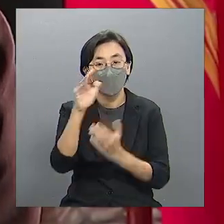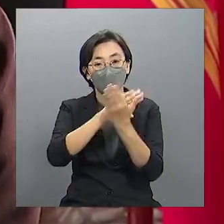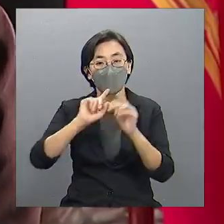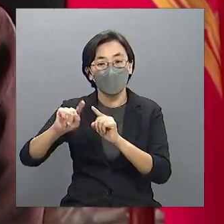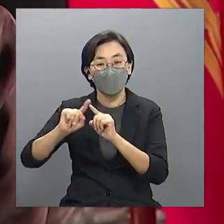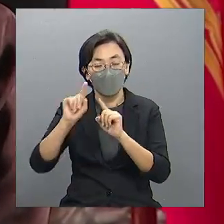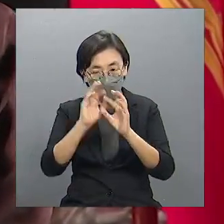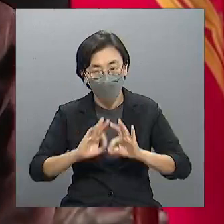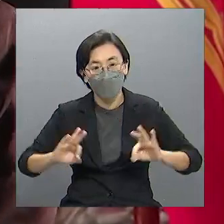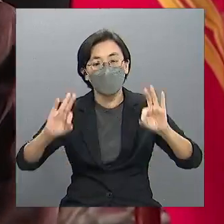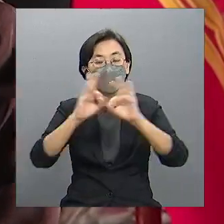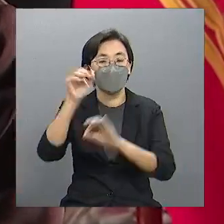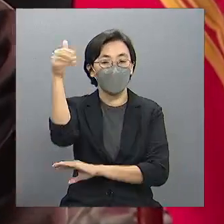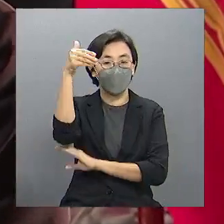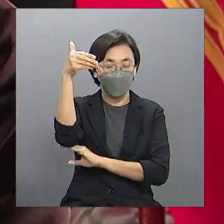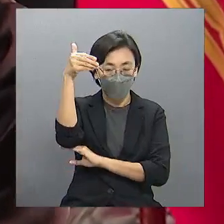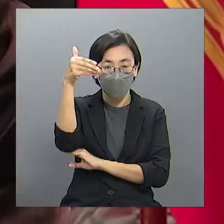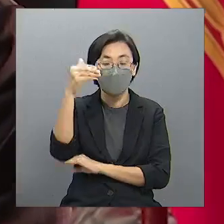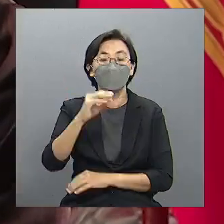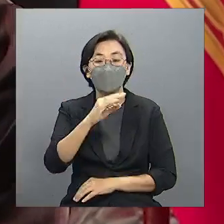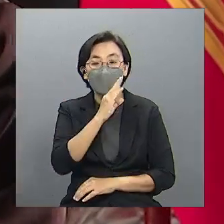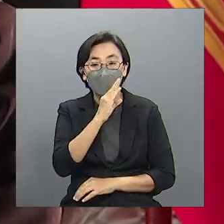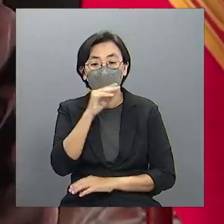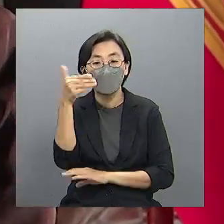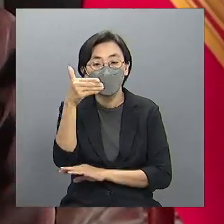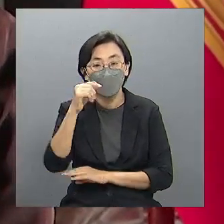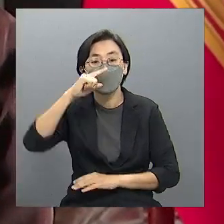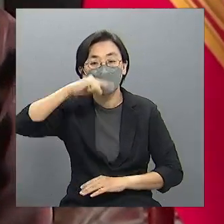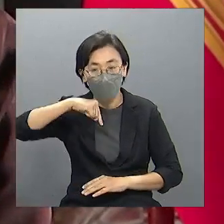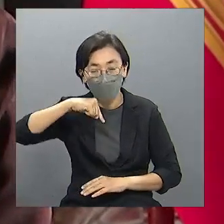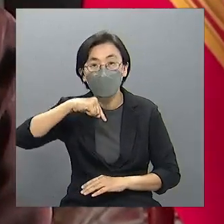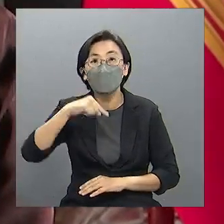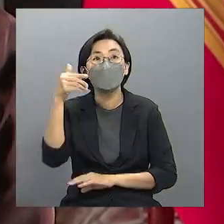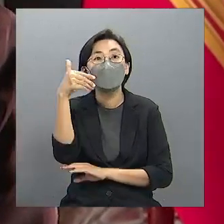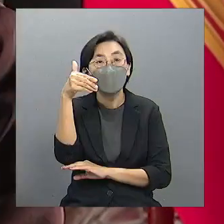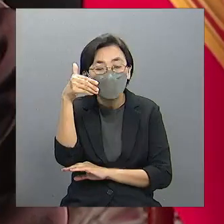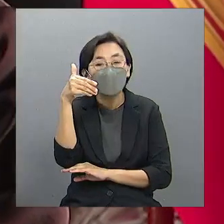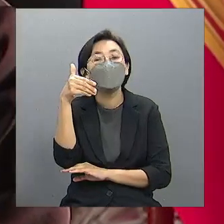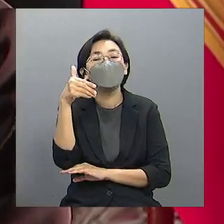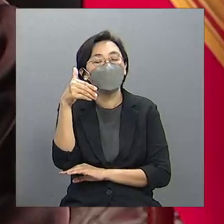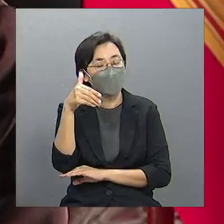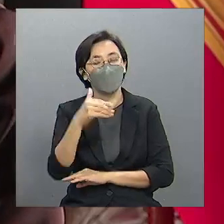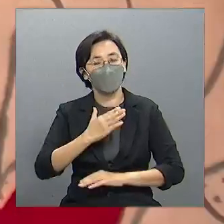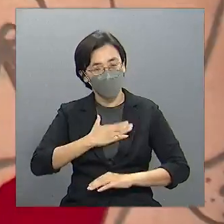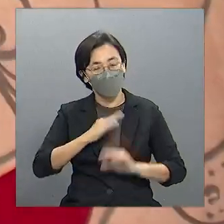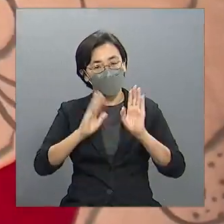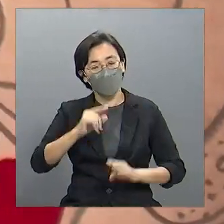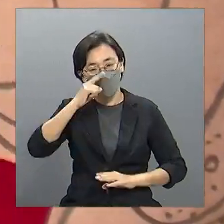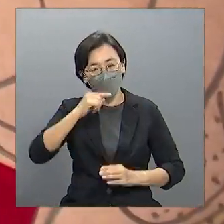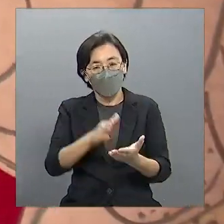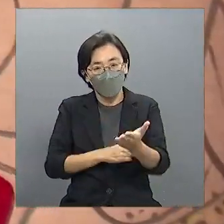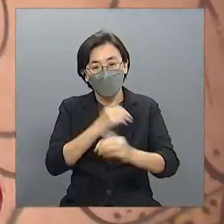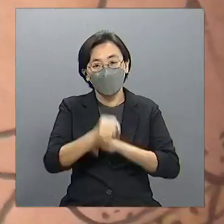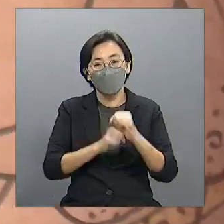าติแต่สำหรับธงชาติสยามของเรานั้นเรามีธงชาติที่แสดงความเป็นเอกราชมานานมากกว่า200ปีครับ